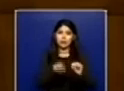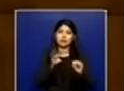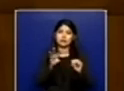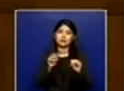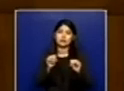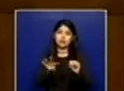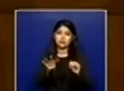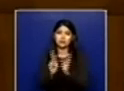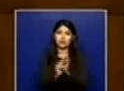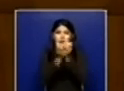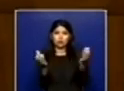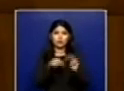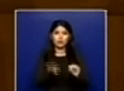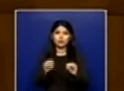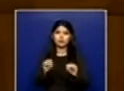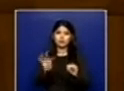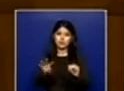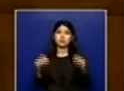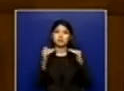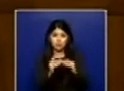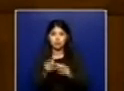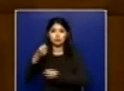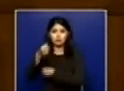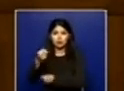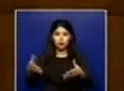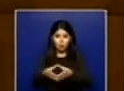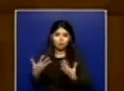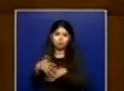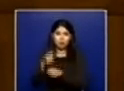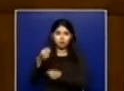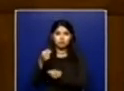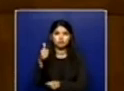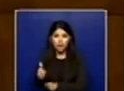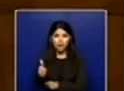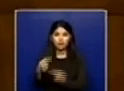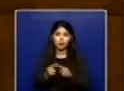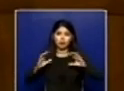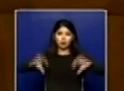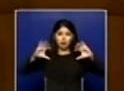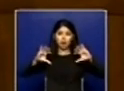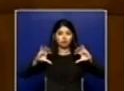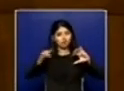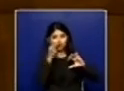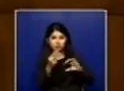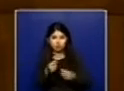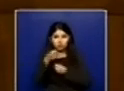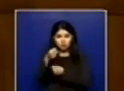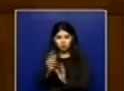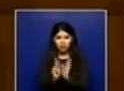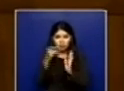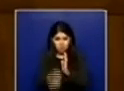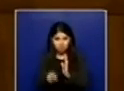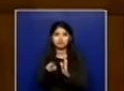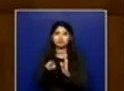รคแรกของรัฐธรรมนูญแห่งราชอาณาจักรไทยแต่การใช้อำนาจหน้าที่ของรัฐนะครับจะต้องเข้าควบคุมการชุมนุมที่ผิดกฎหมายก็เป็นข้อยกเว้น